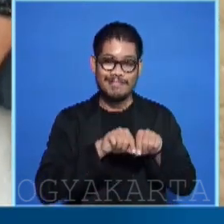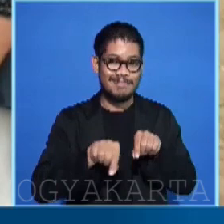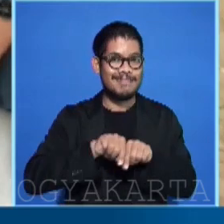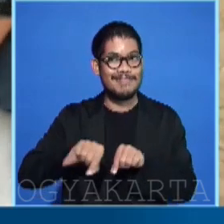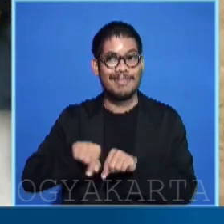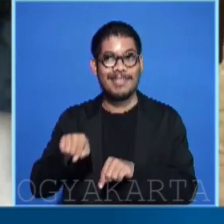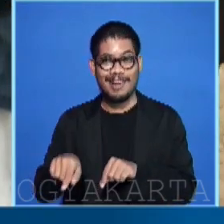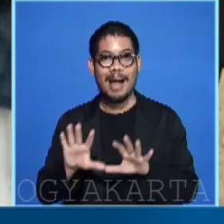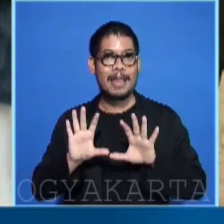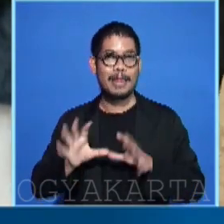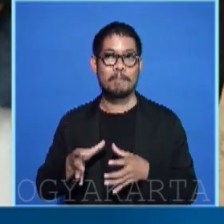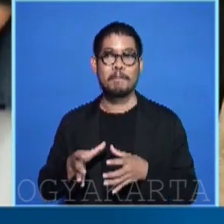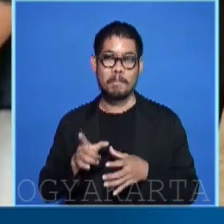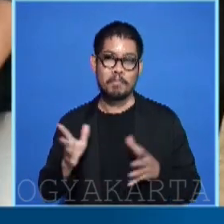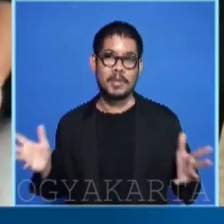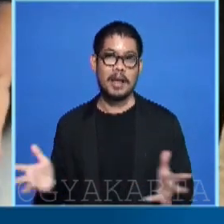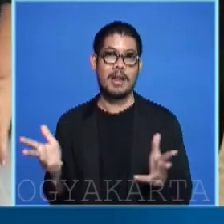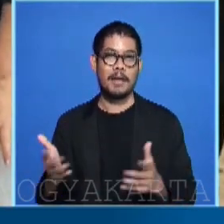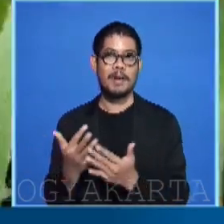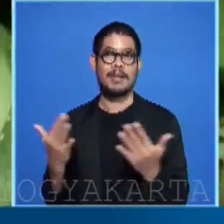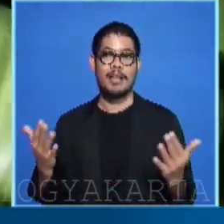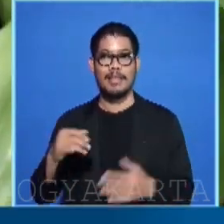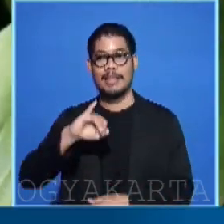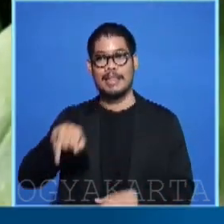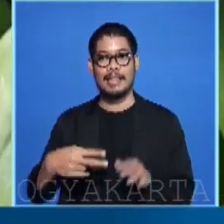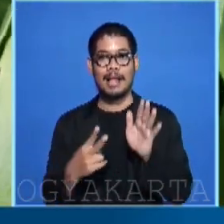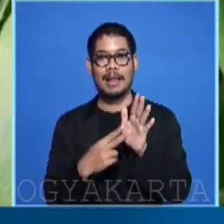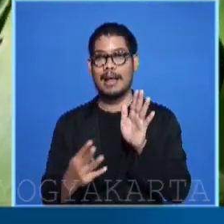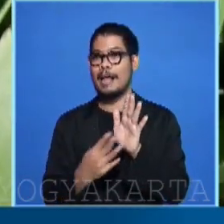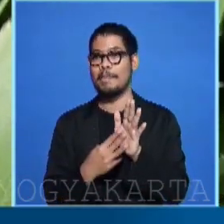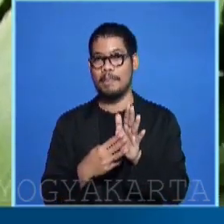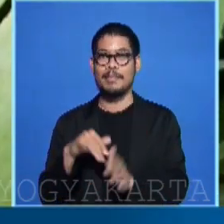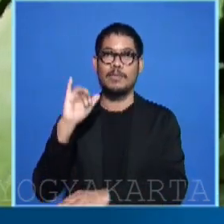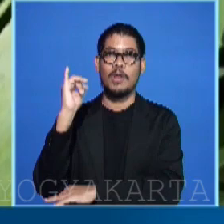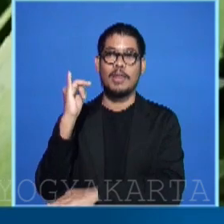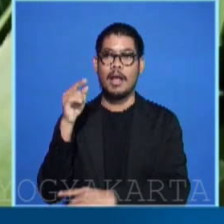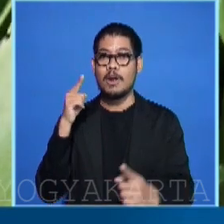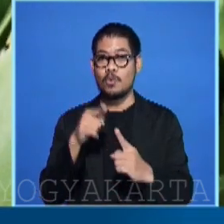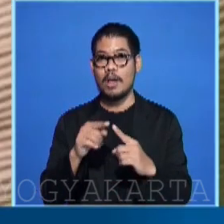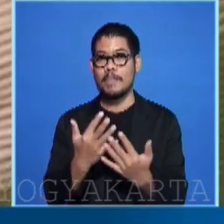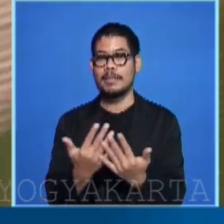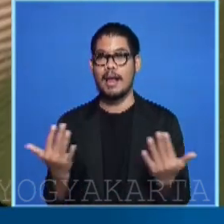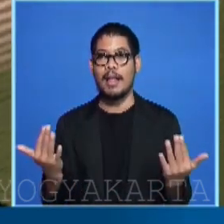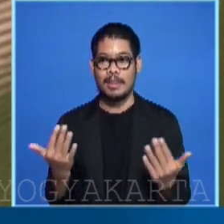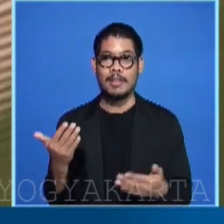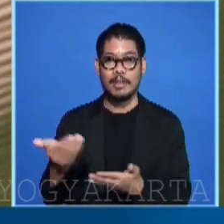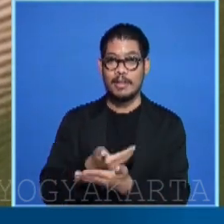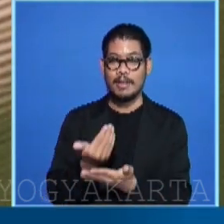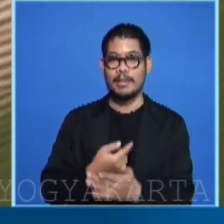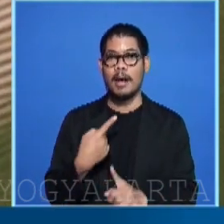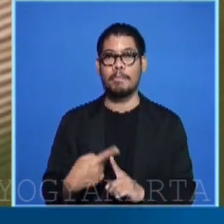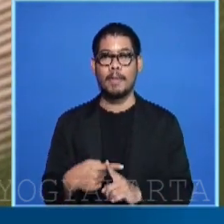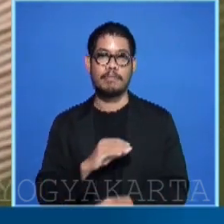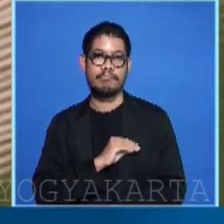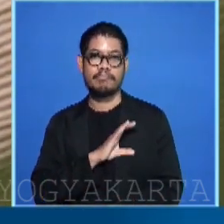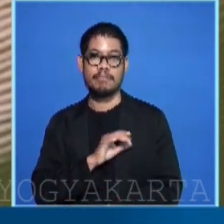masyarakat JNM DIY bertujuan untuk meningkatkan pendapat warga setempat sekaligus mencetak ibu rumah tangga menjadi wira swasta yang